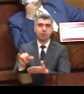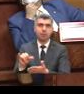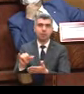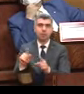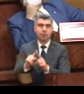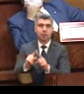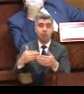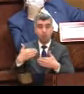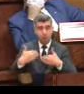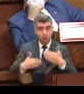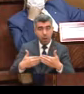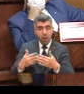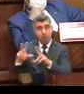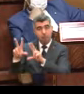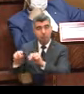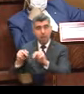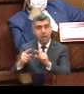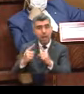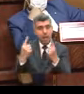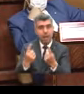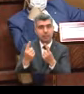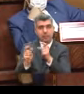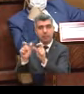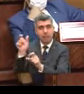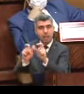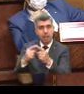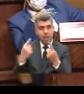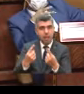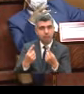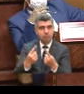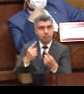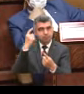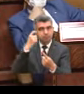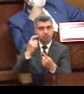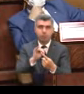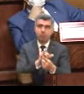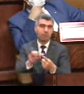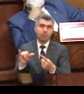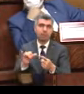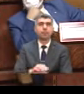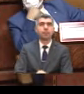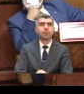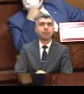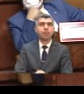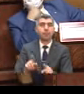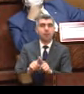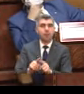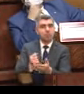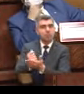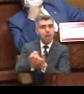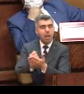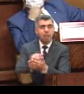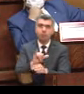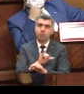واحد معاق مع واحد بعقليه او ذهن طبيعي، وبالتالي خصنا نعفيوهم من هذه